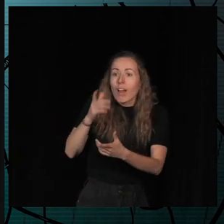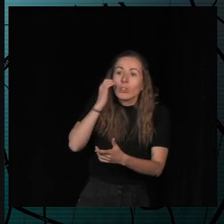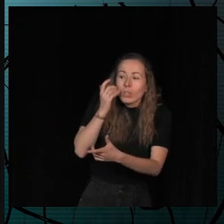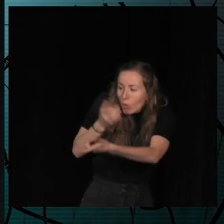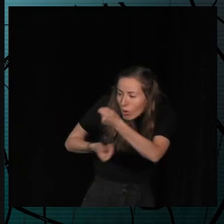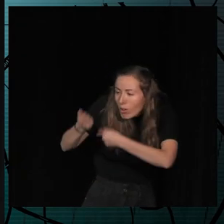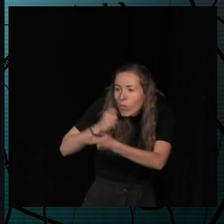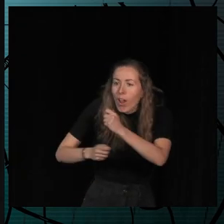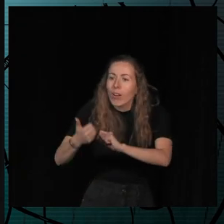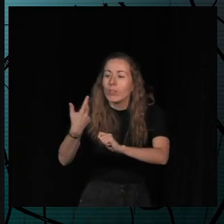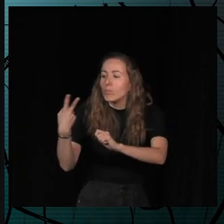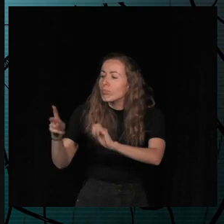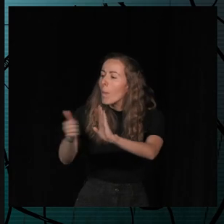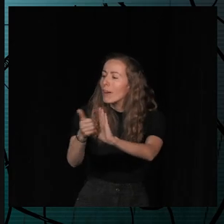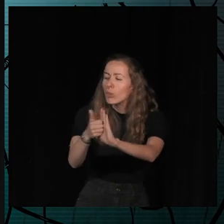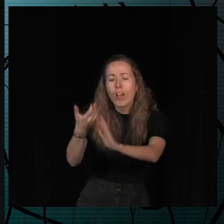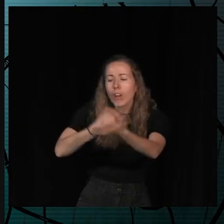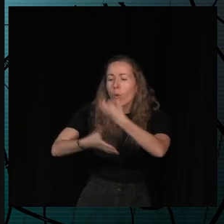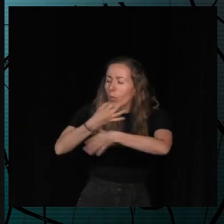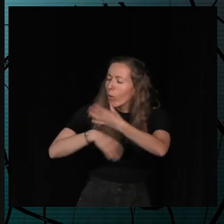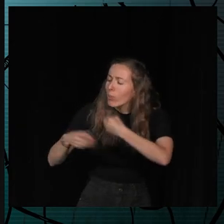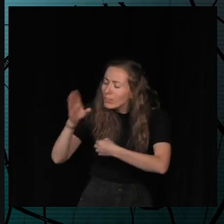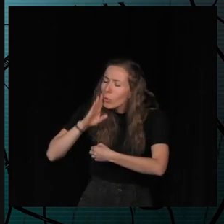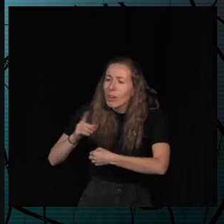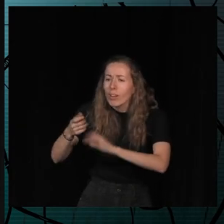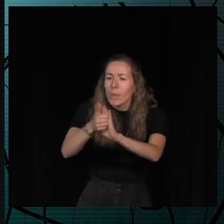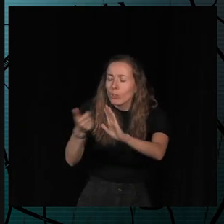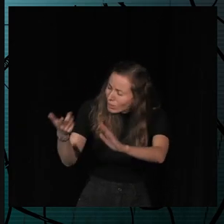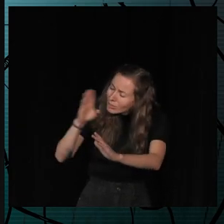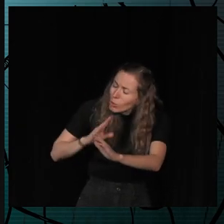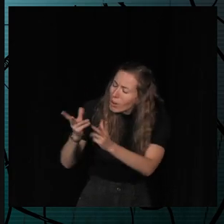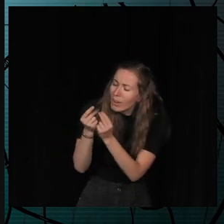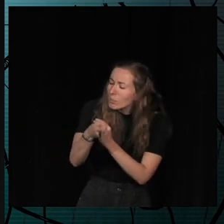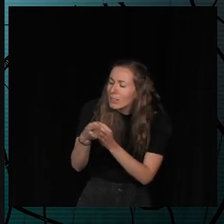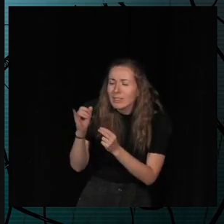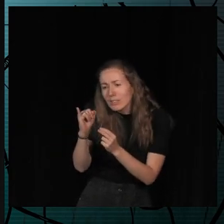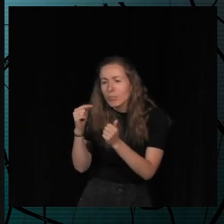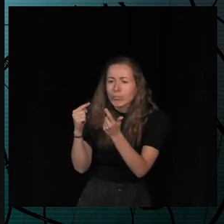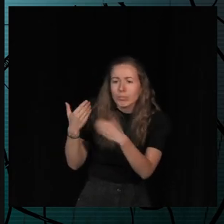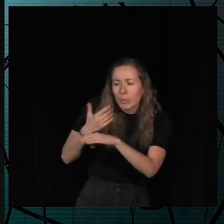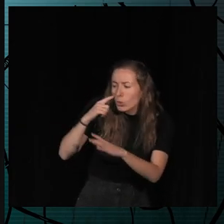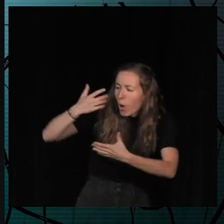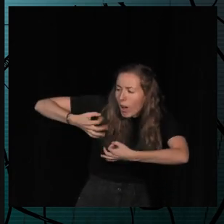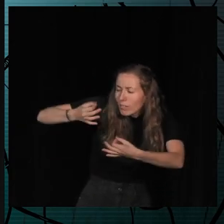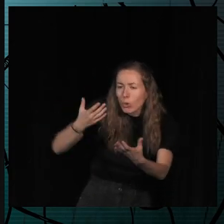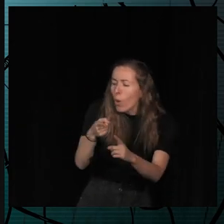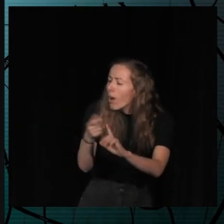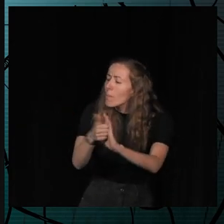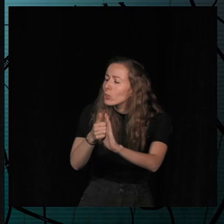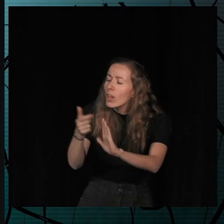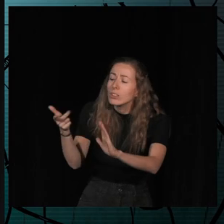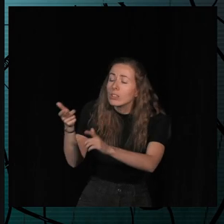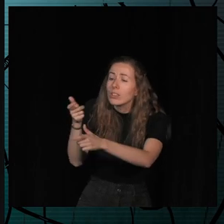ce qui arrive à leur avatar avant de pouvoir raconter ce qui leur arrive à eux intimement et ça si vous arrivez à faire dans